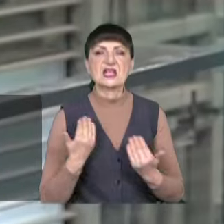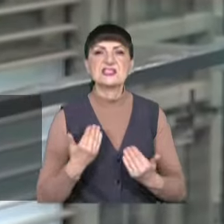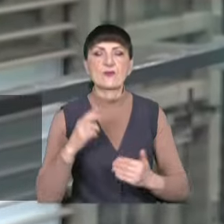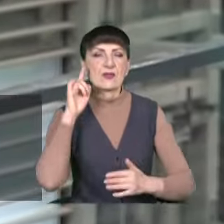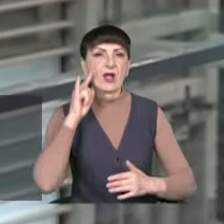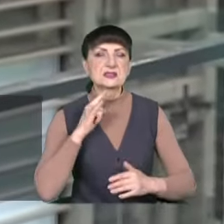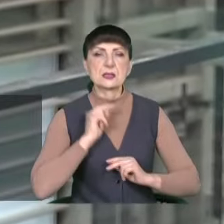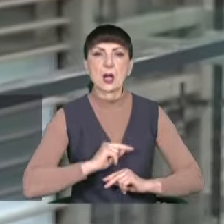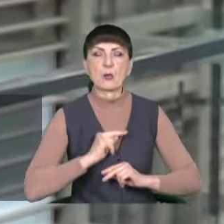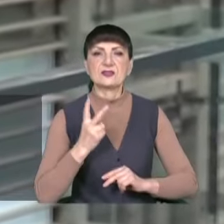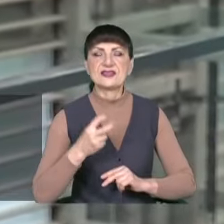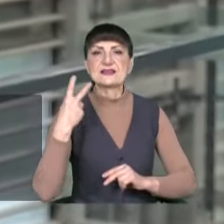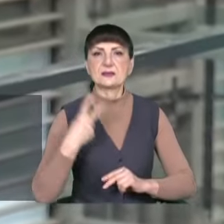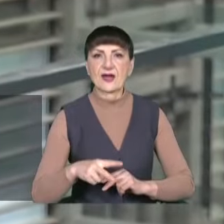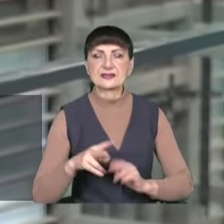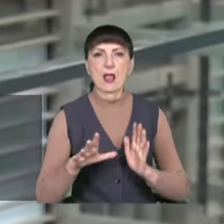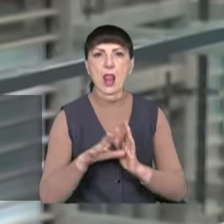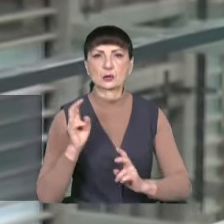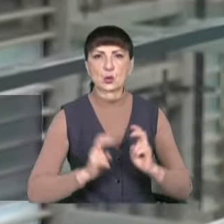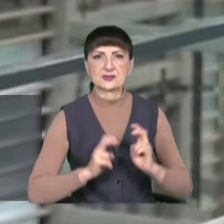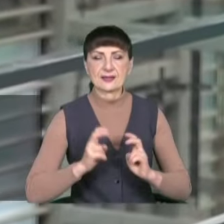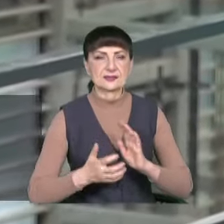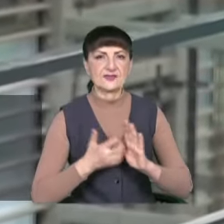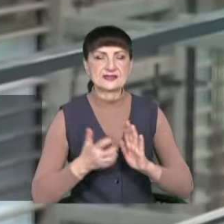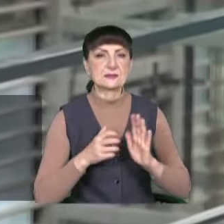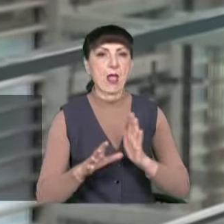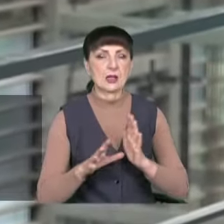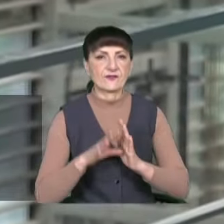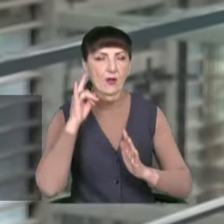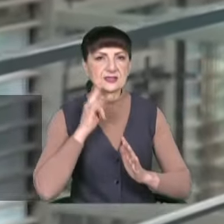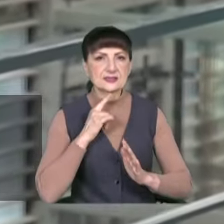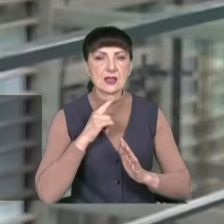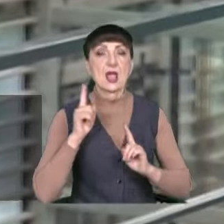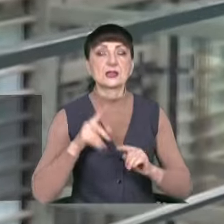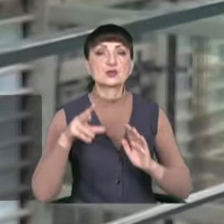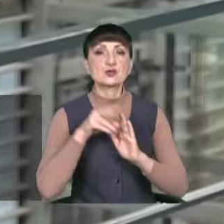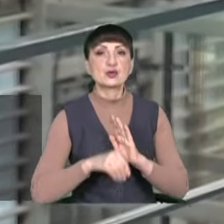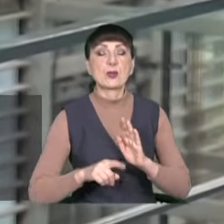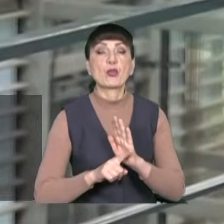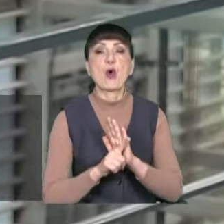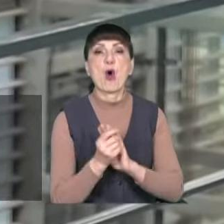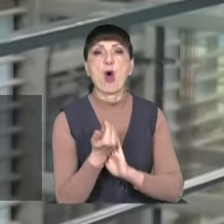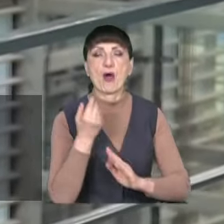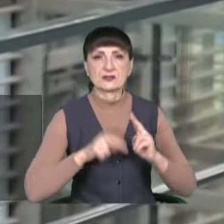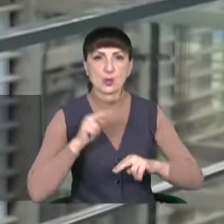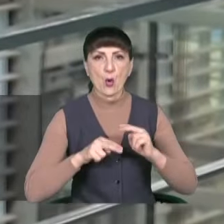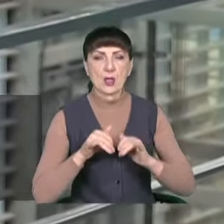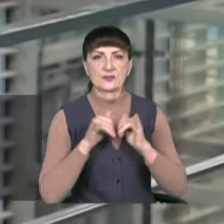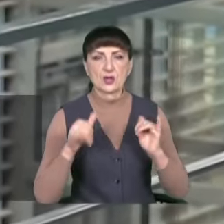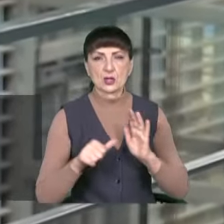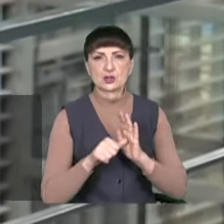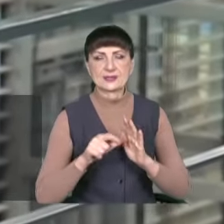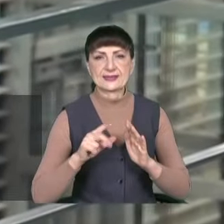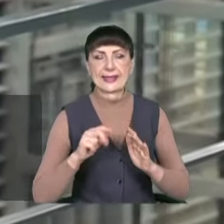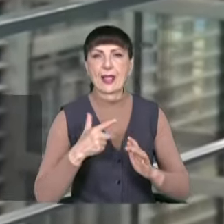стране функционирует 220 электростанций. Дефицит электричества в Казахстане, даже с учетом ввода новых объектов, превышает 6